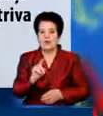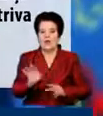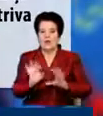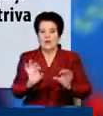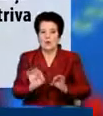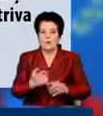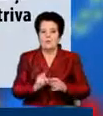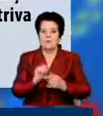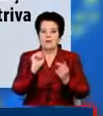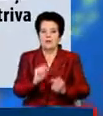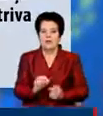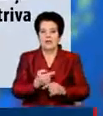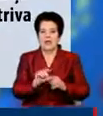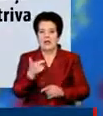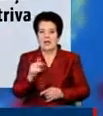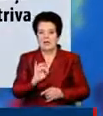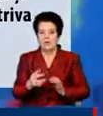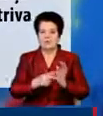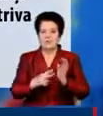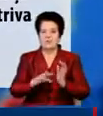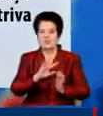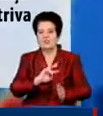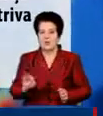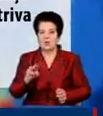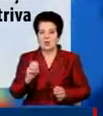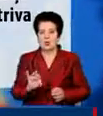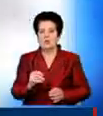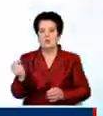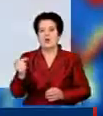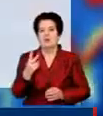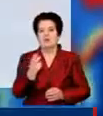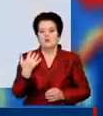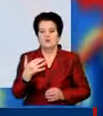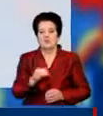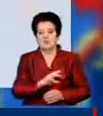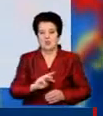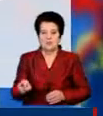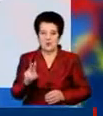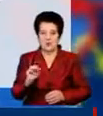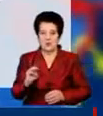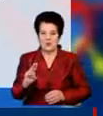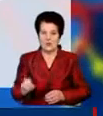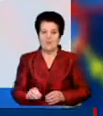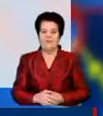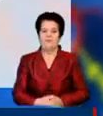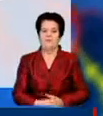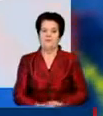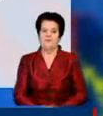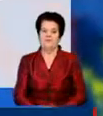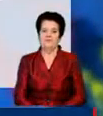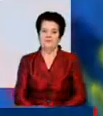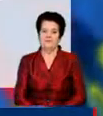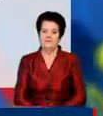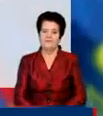unui mecanism împotriva eludării, grâu de la 75.000 de tone la 250.000 de tone, orz de la 70.000 de tone la 100.000 de tone,